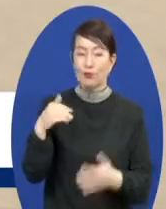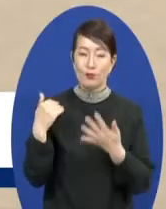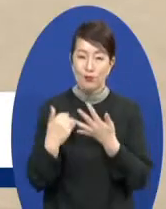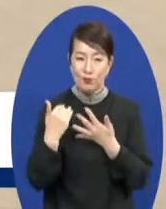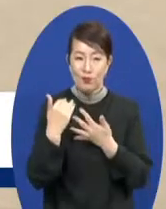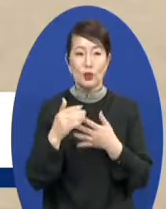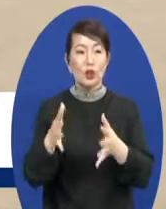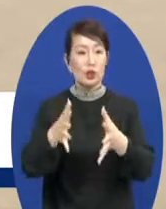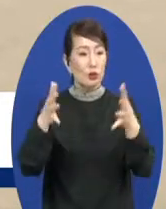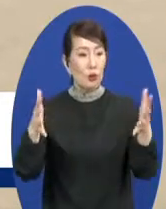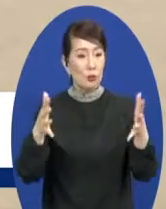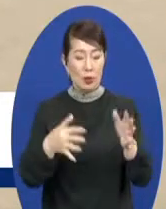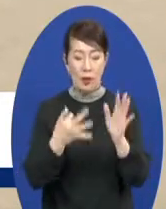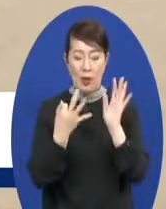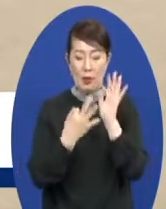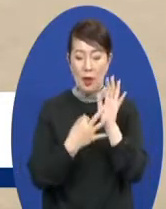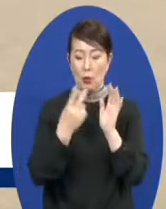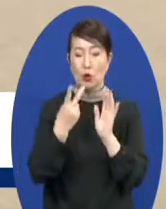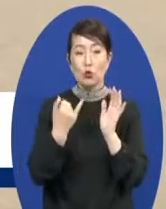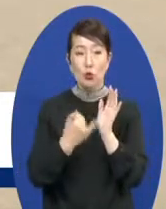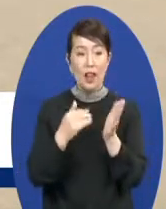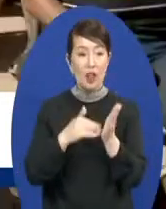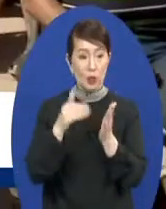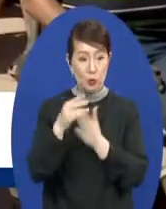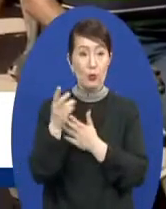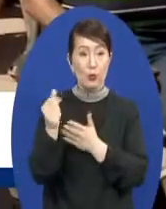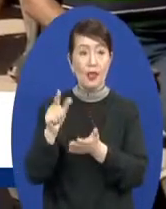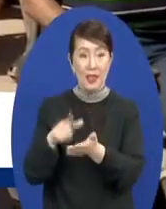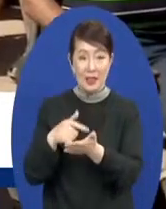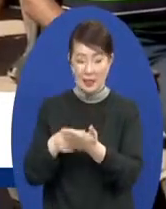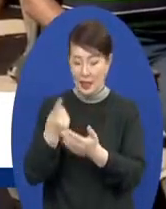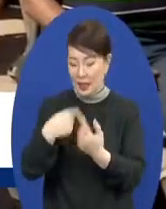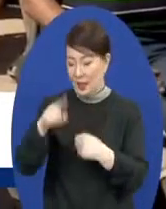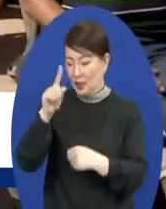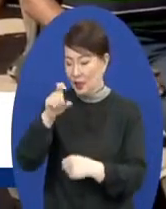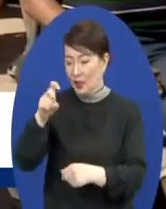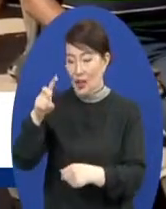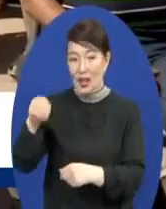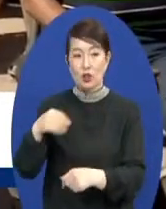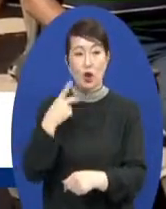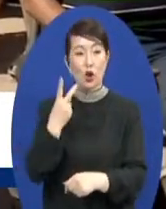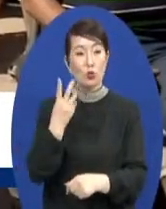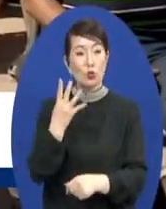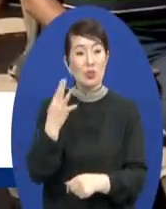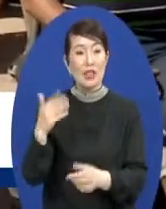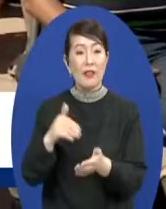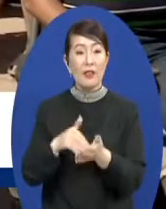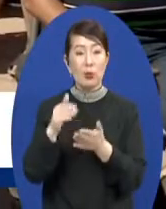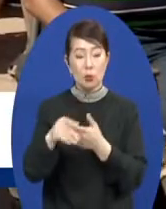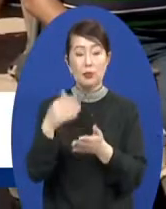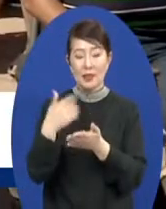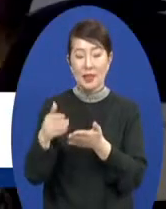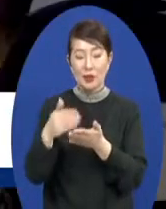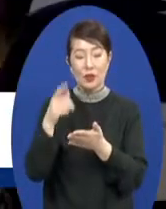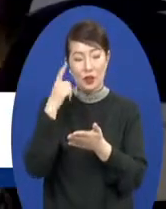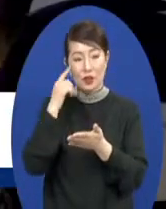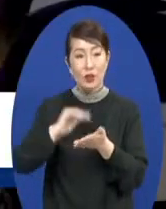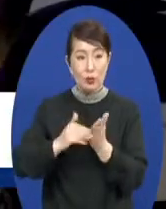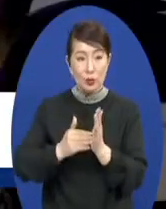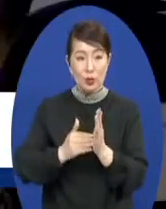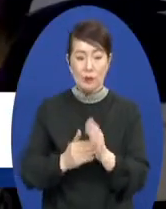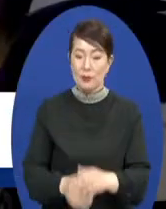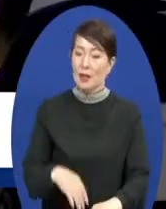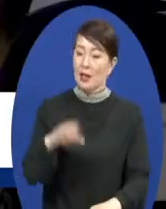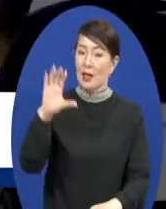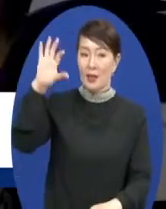хөгжүүлэхэд томсгосон тоогоор 826 тэрбум төгрөг шаардлагатай. За үүнээс эхний ээлжинд 245 тэрбум төгрөгийг зарцуулахар төлөвлөсөн.